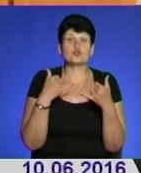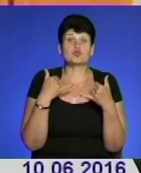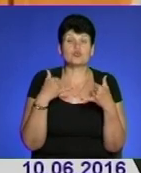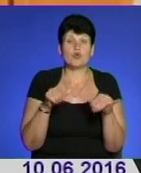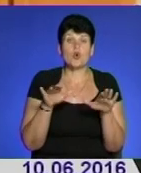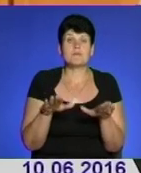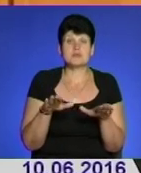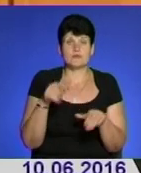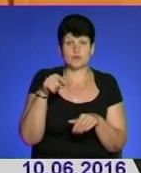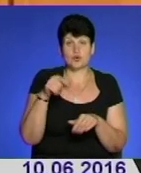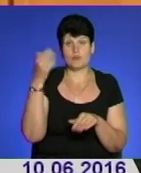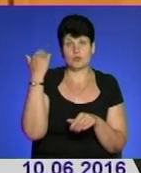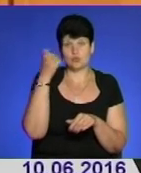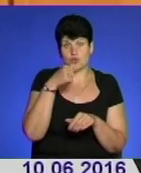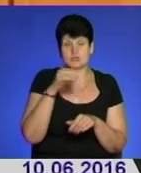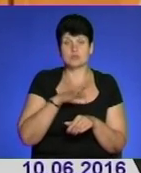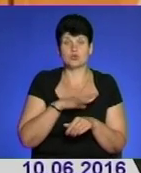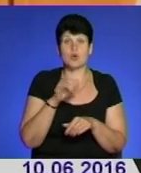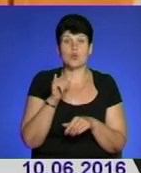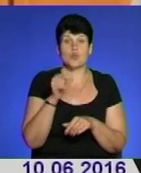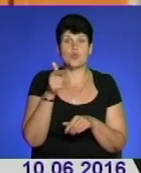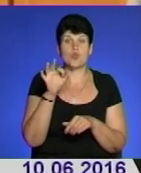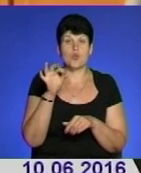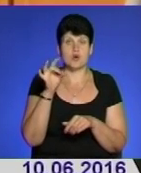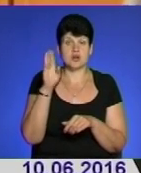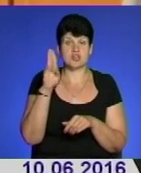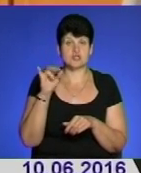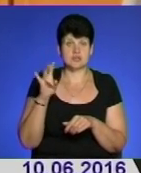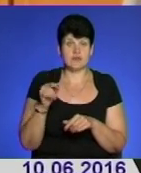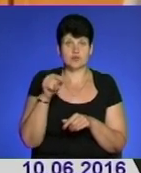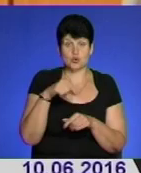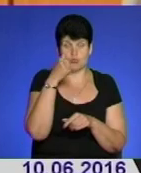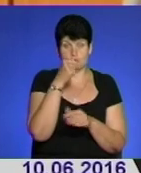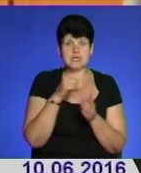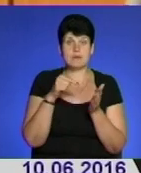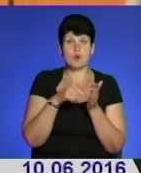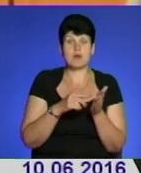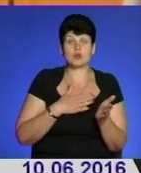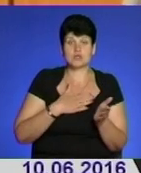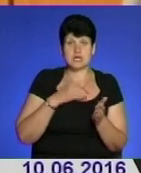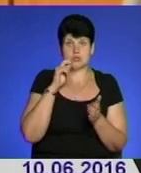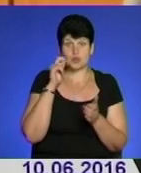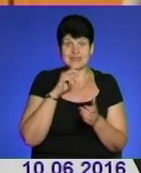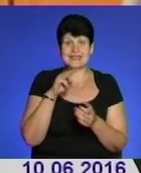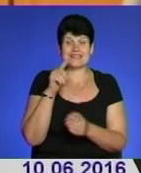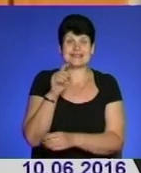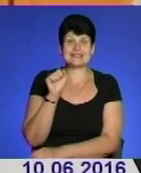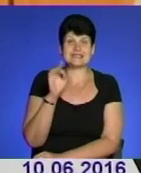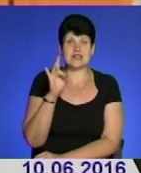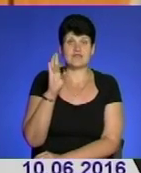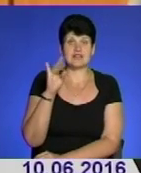чудотворного місця. Того року було в Угорщині. Цього року випало у нас на Україні в Зарваниці.